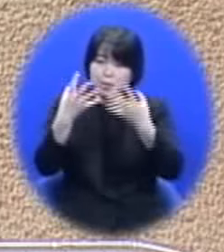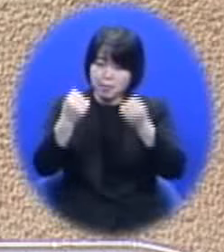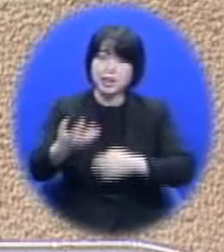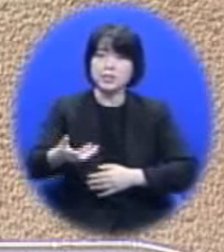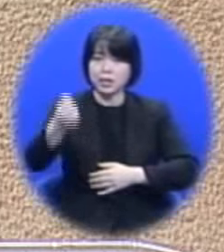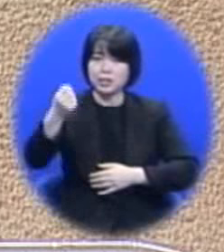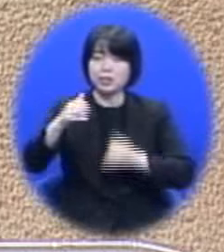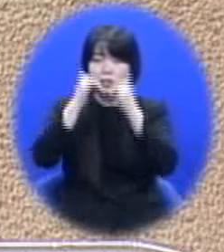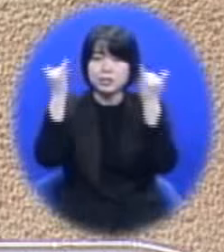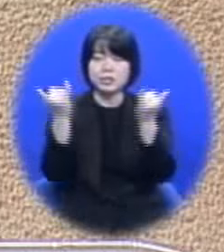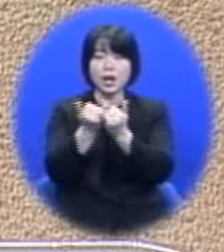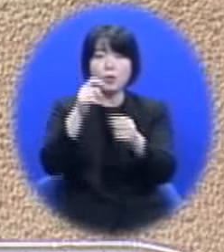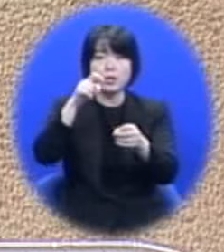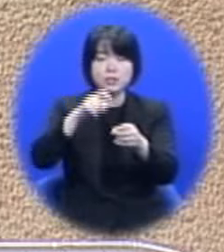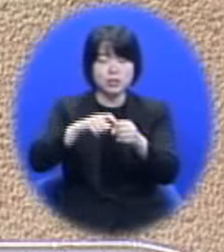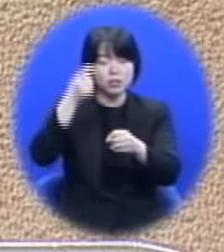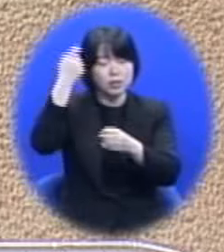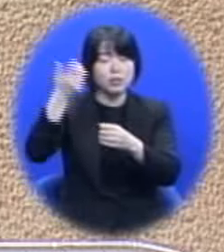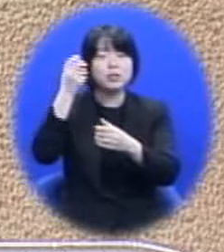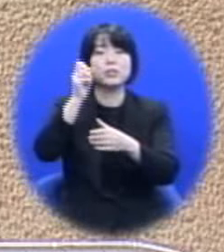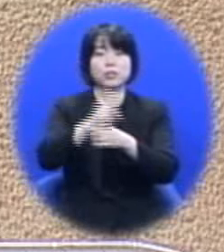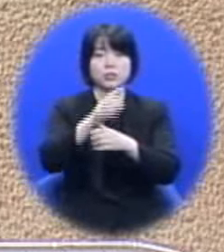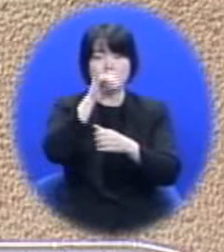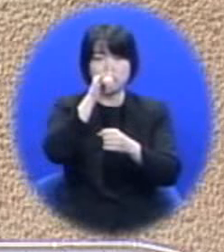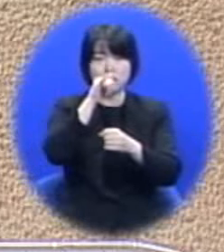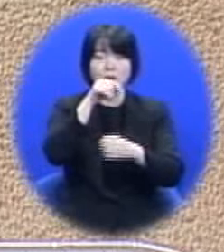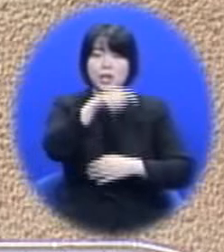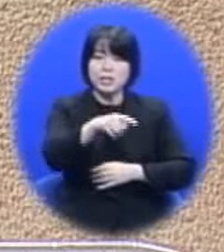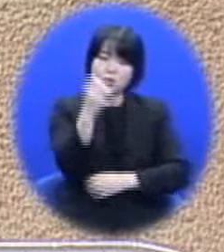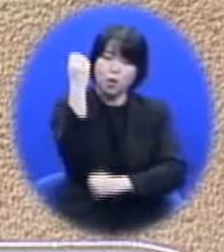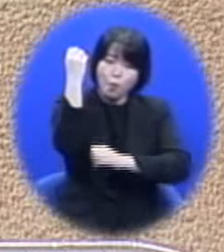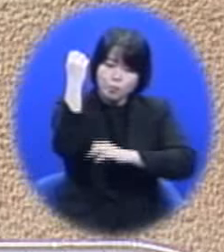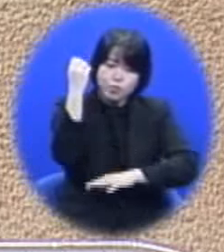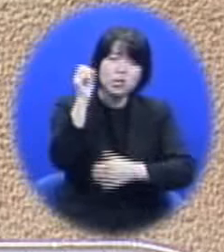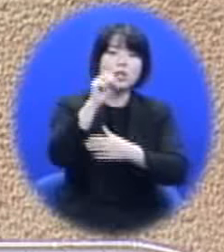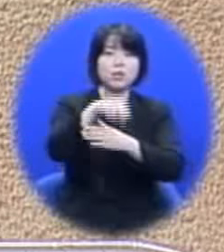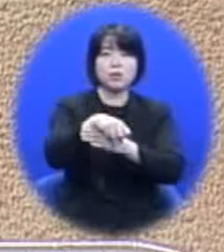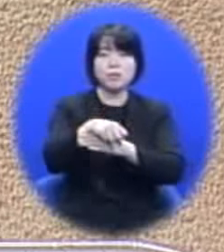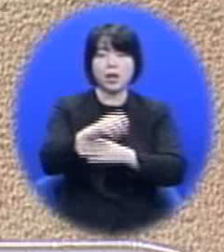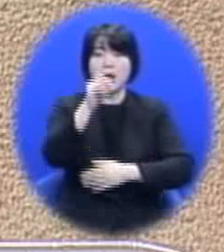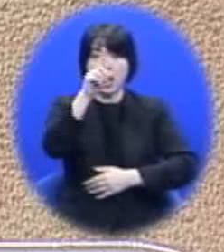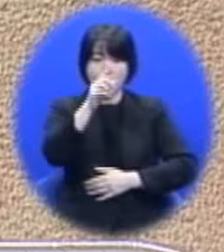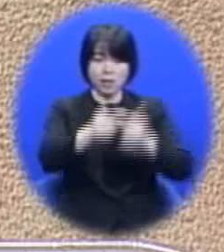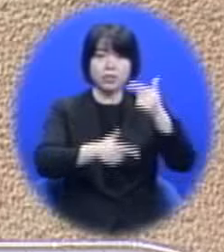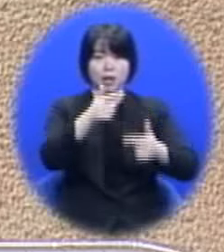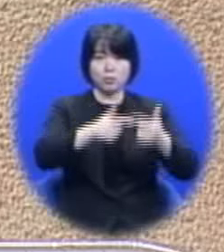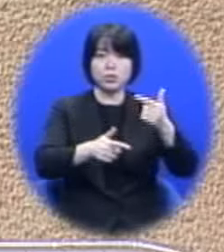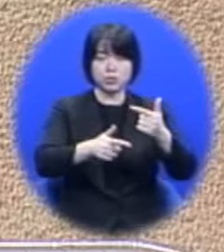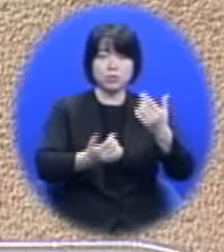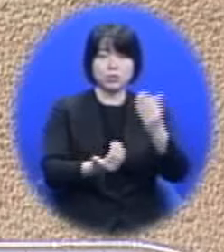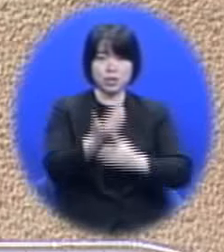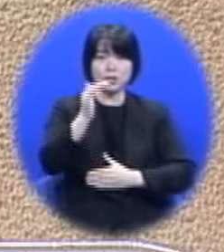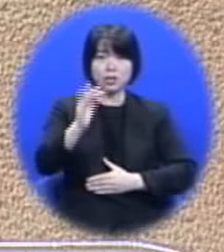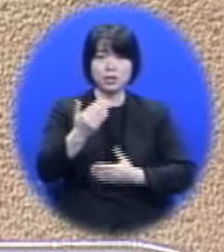영성이에요. 사실은 하나예요. 뿌리와 열매가 한 나무지요.